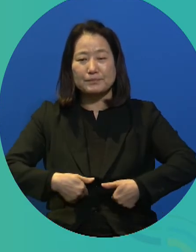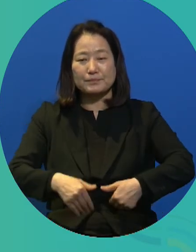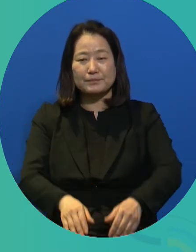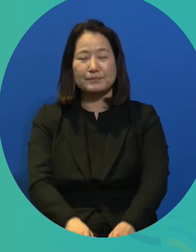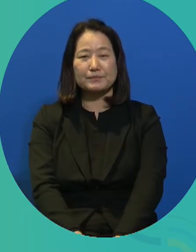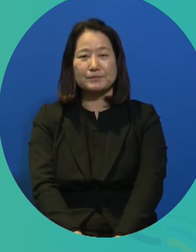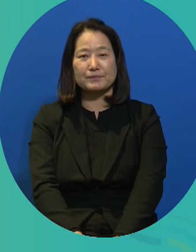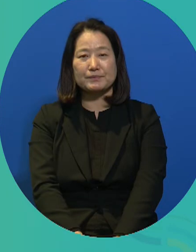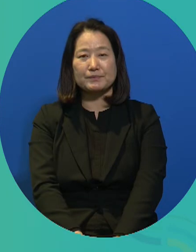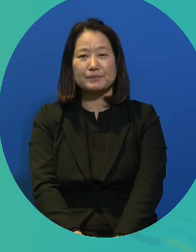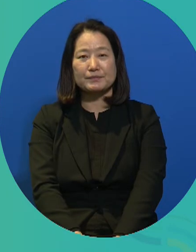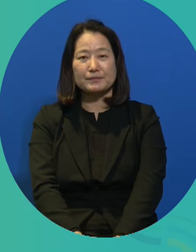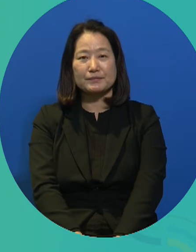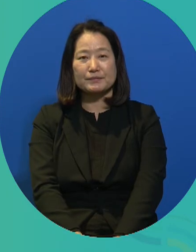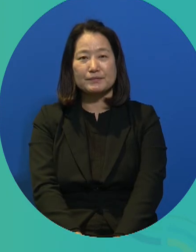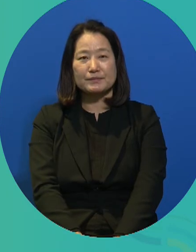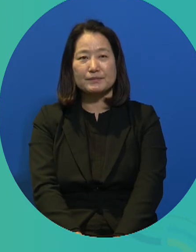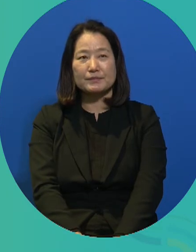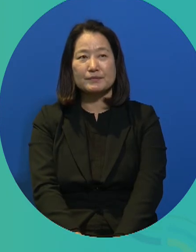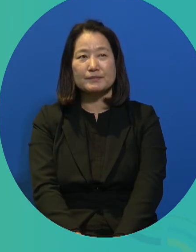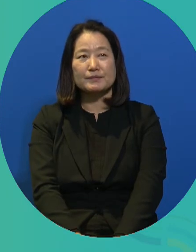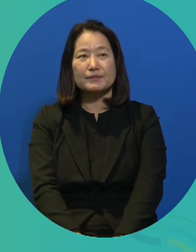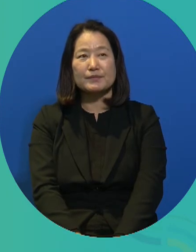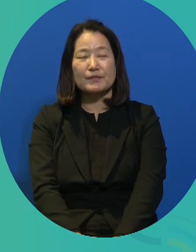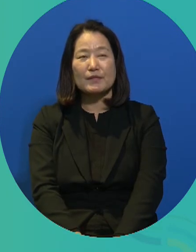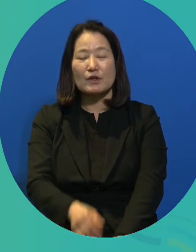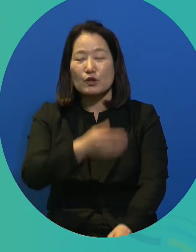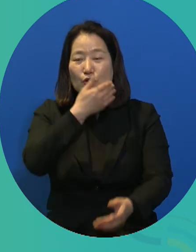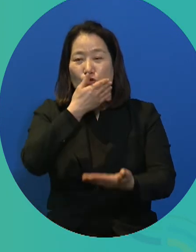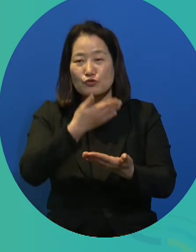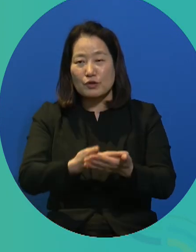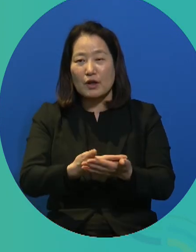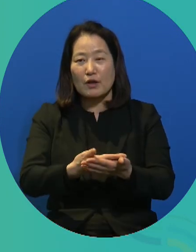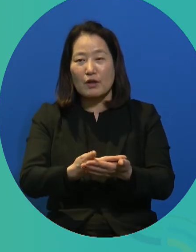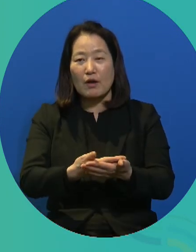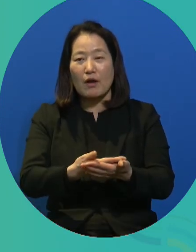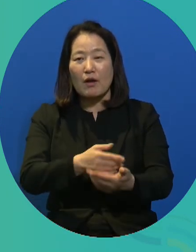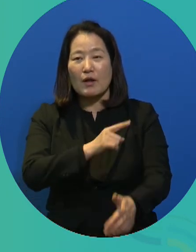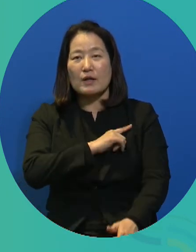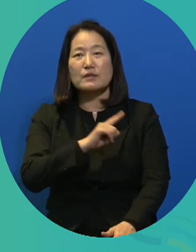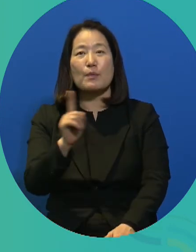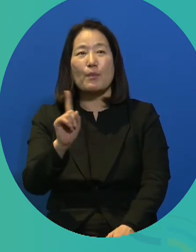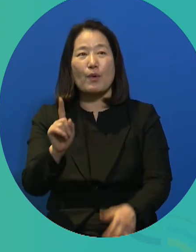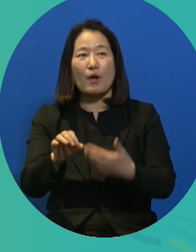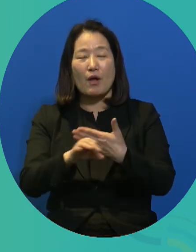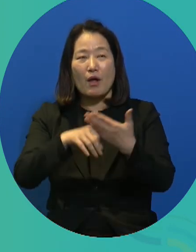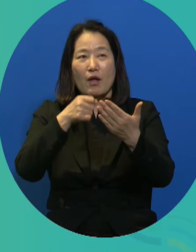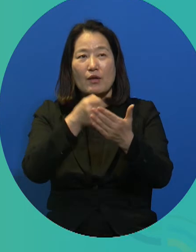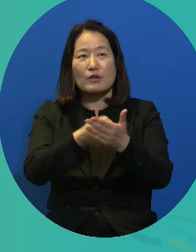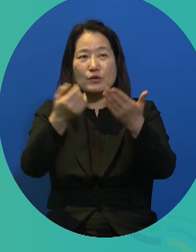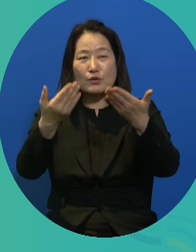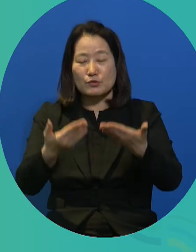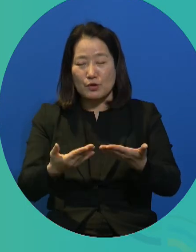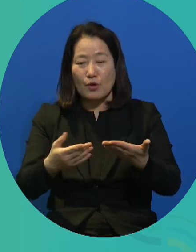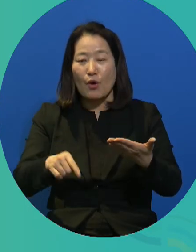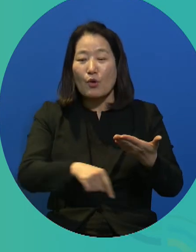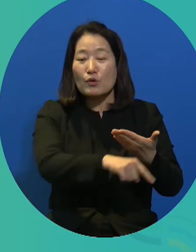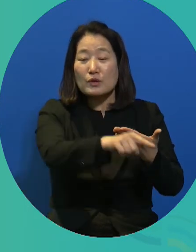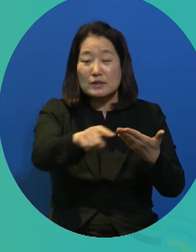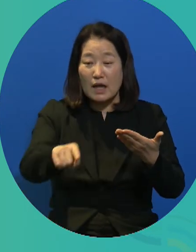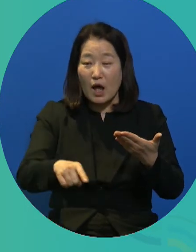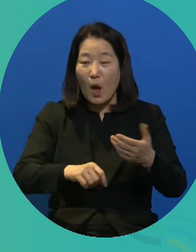대한 절차 지원 역시도 필요합니다. 그리고 가장 중요한 건 결정을 받았는데 그 결정이